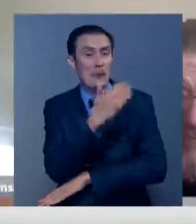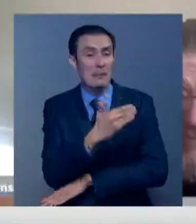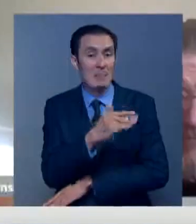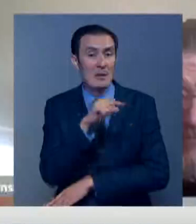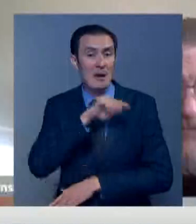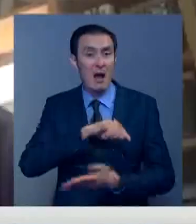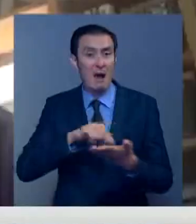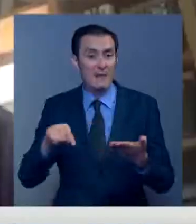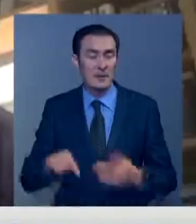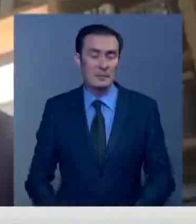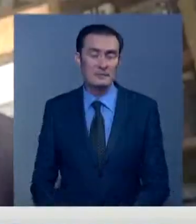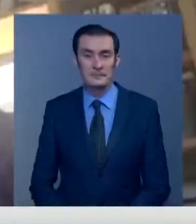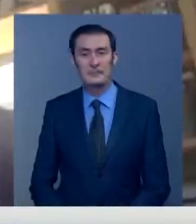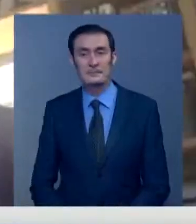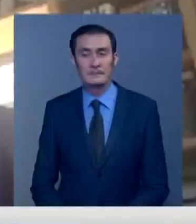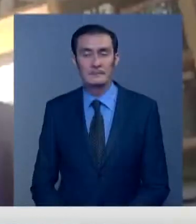авторами.